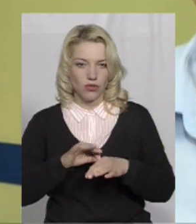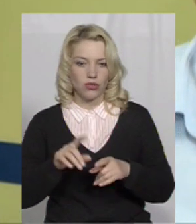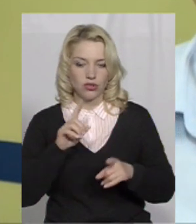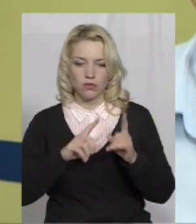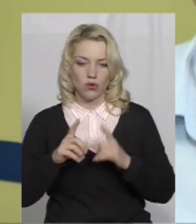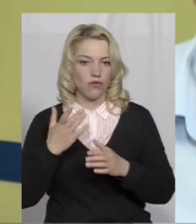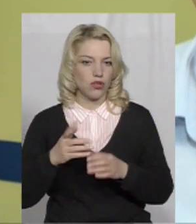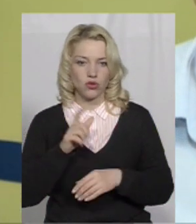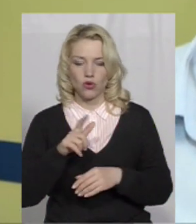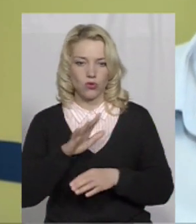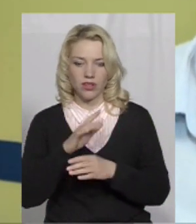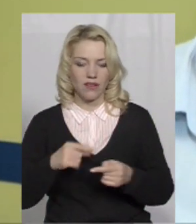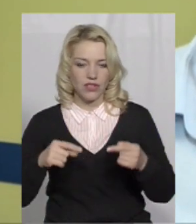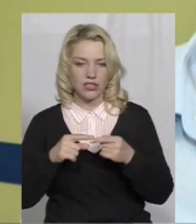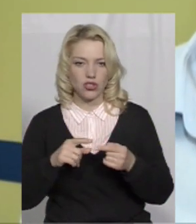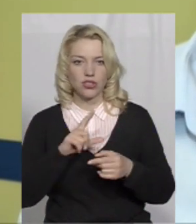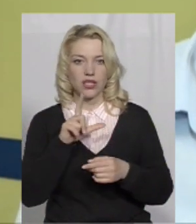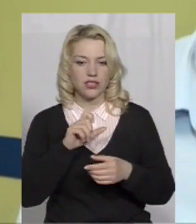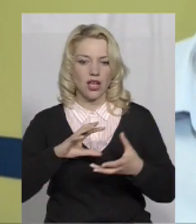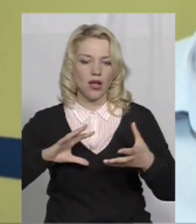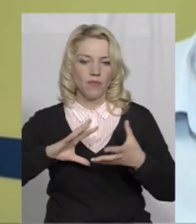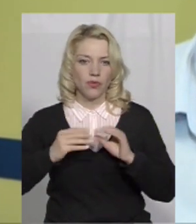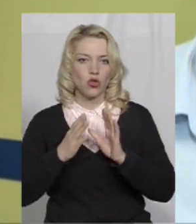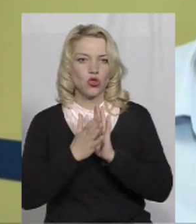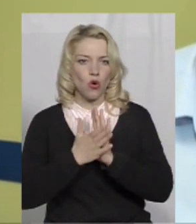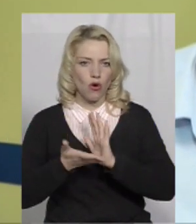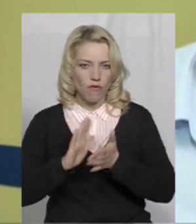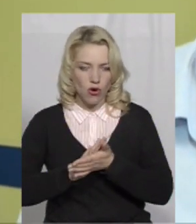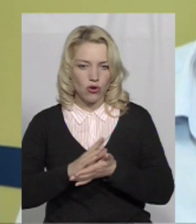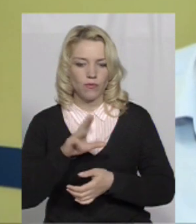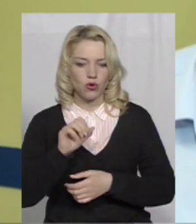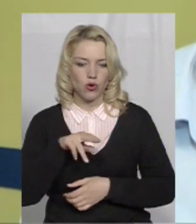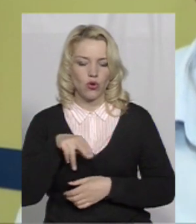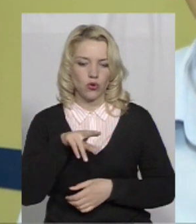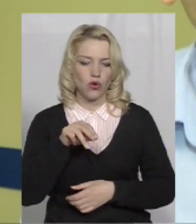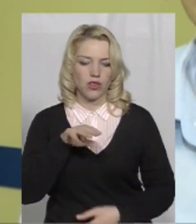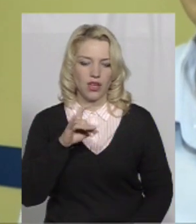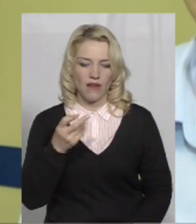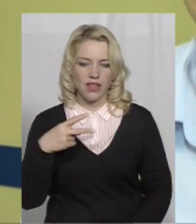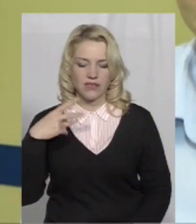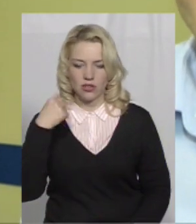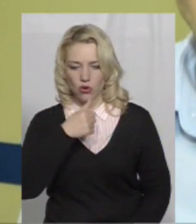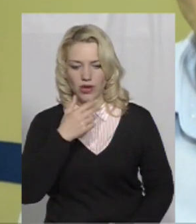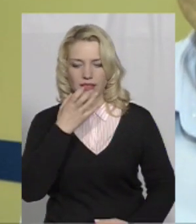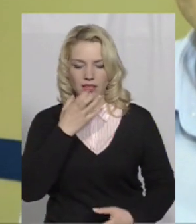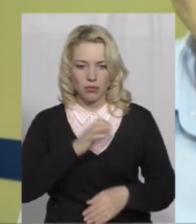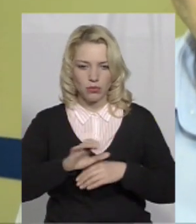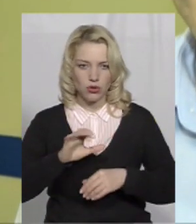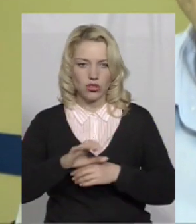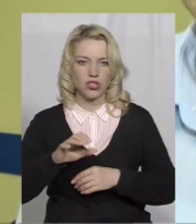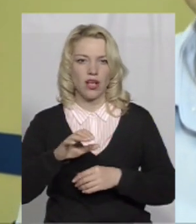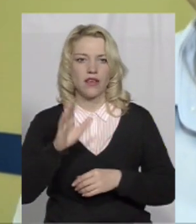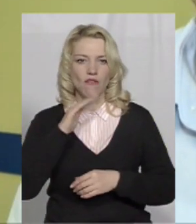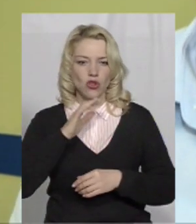не визначаться з формою договору, то тоді до 1 травня 2020 року монополісти, це теплопостачання, водопостачання,